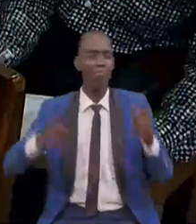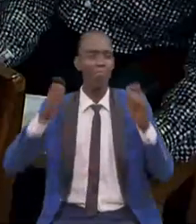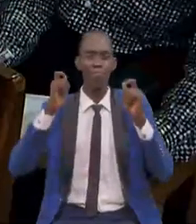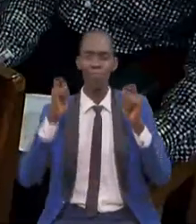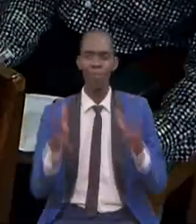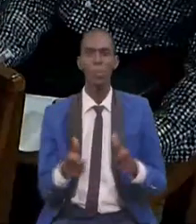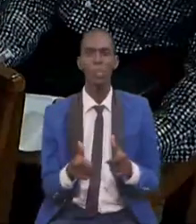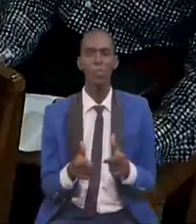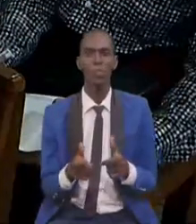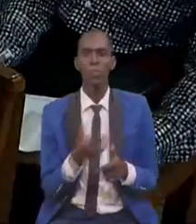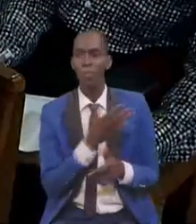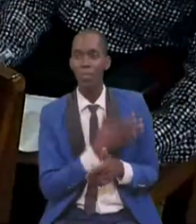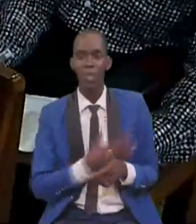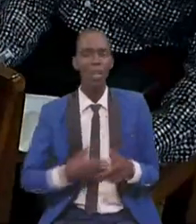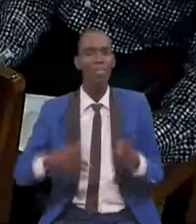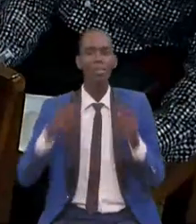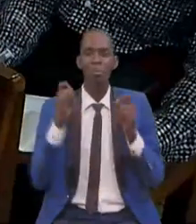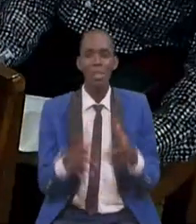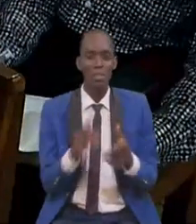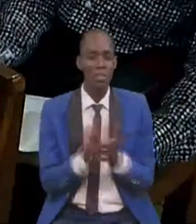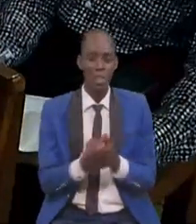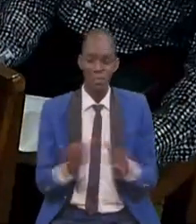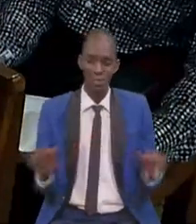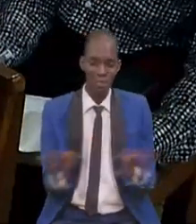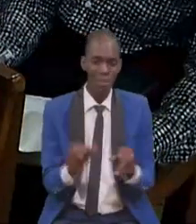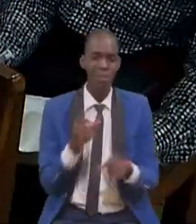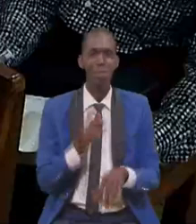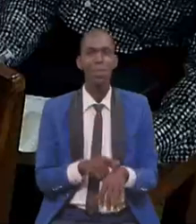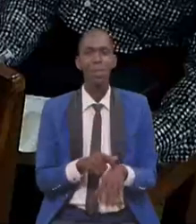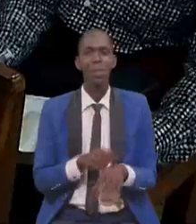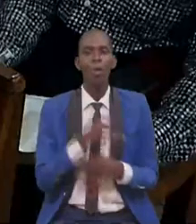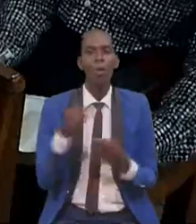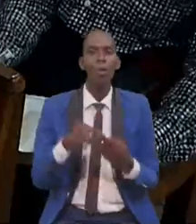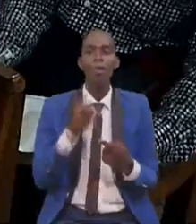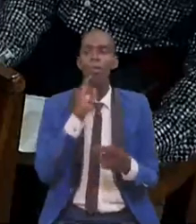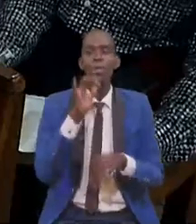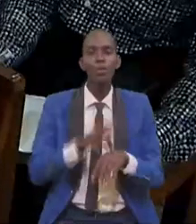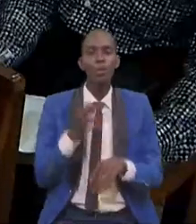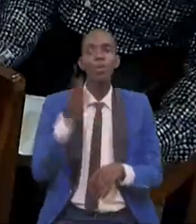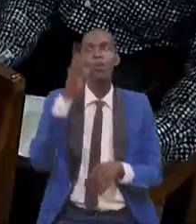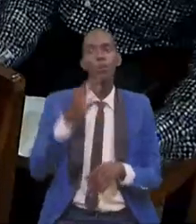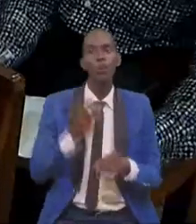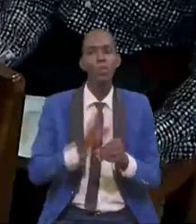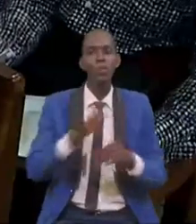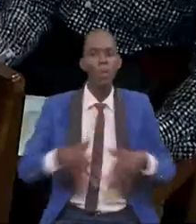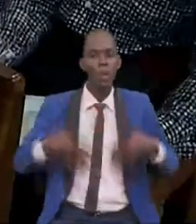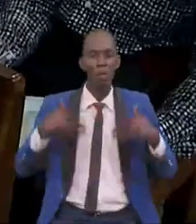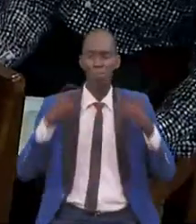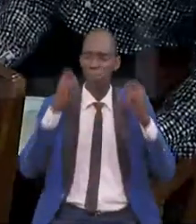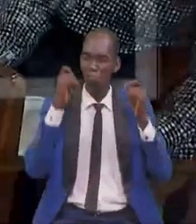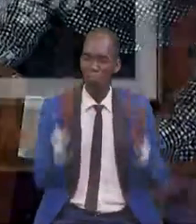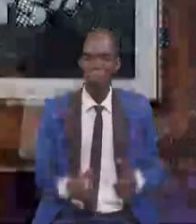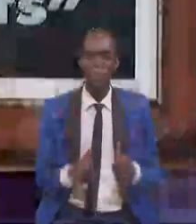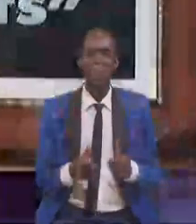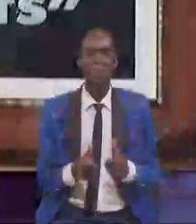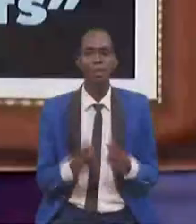cela veut dire que instantanément, cela veut dire qu'à cette heure même, quand la touche du Seigneur dans votre vie,